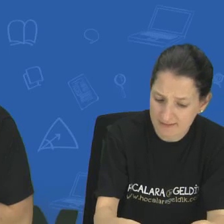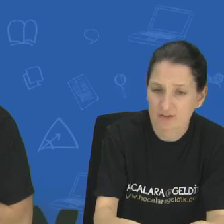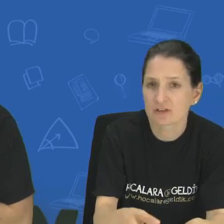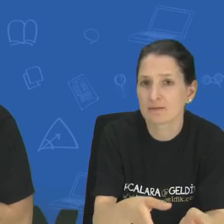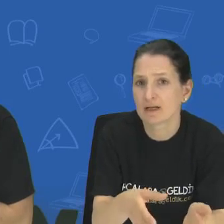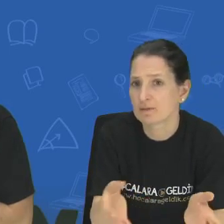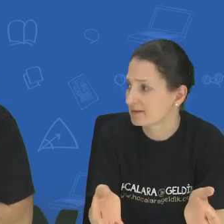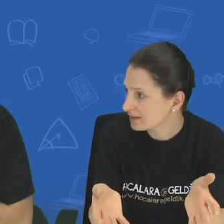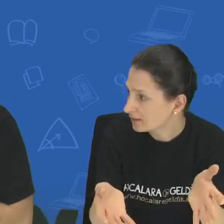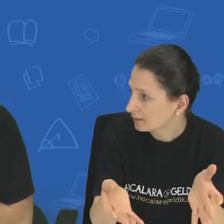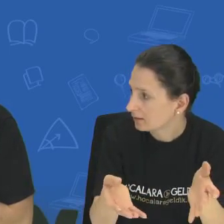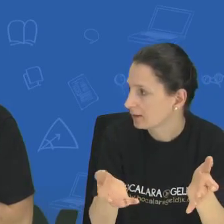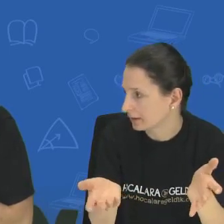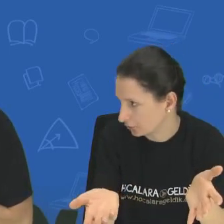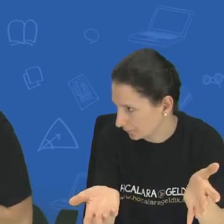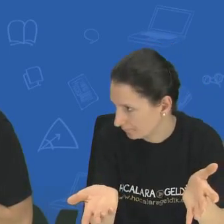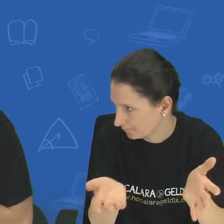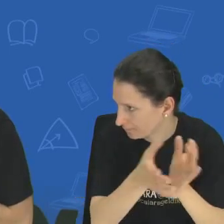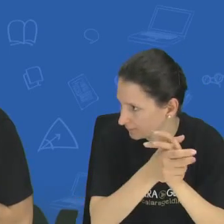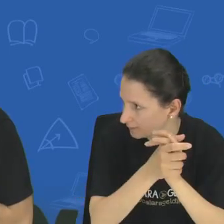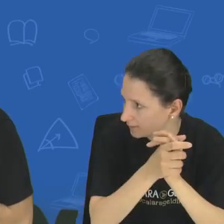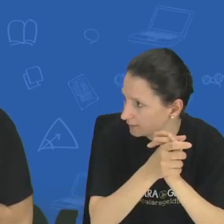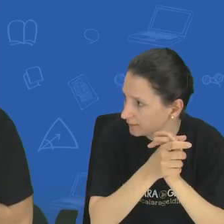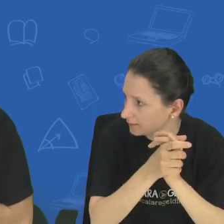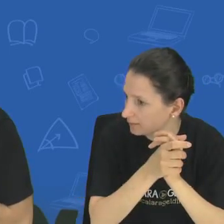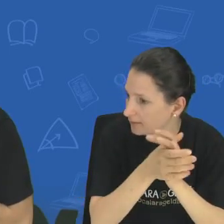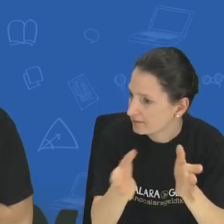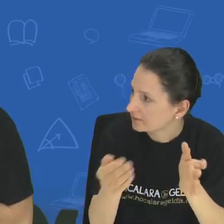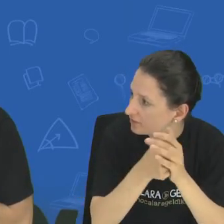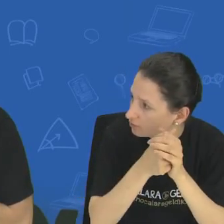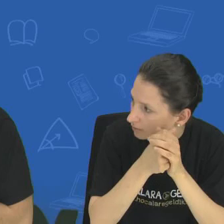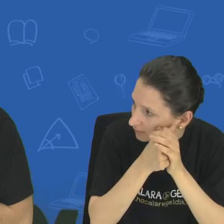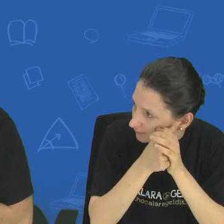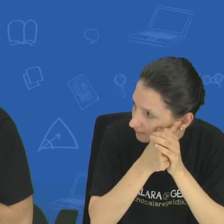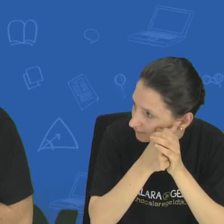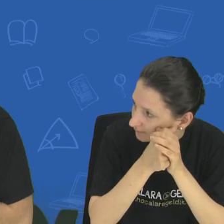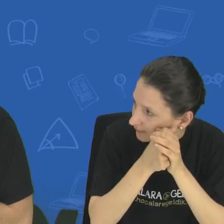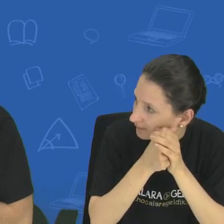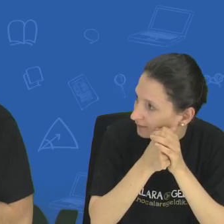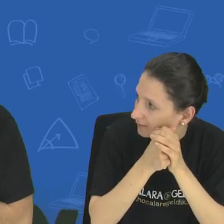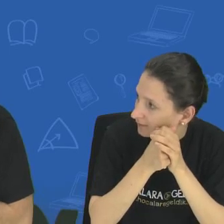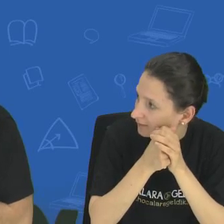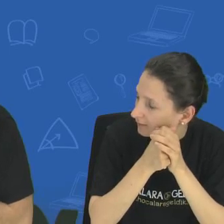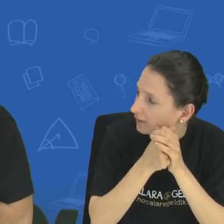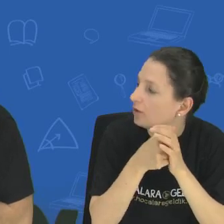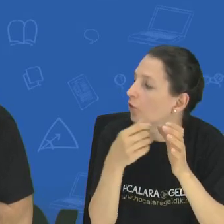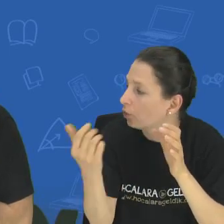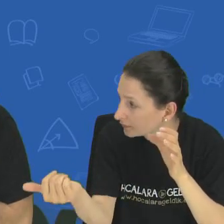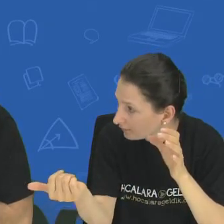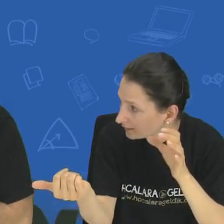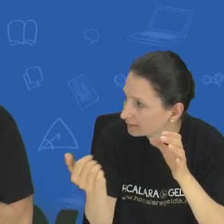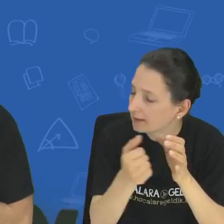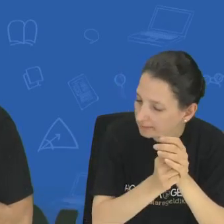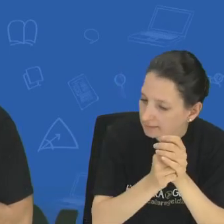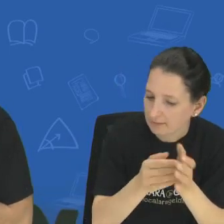Doğal olarak eczacının kimya bilmesi gerekiyor. Satışta niye görevli? Eczacı satıyor. İlaç mümessili gibi bilmek zorunda,